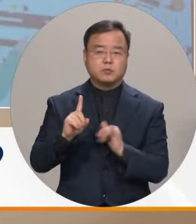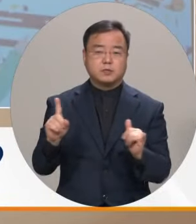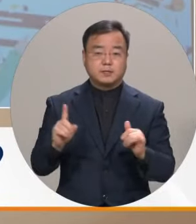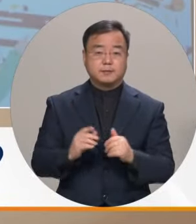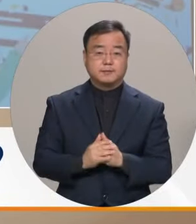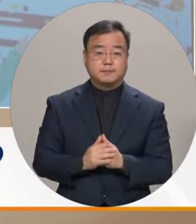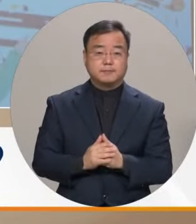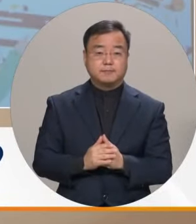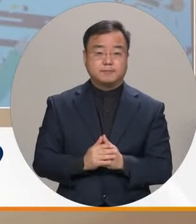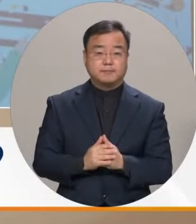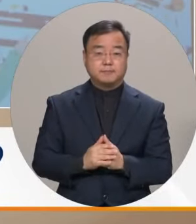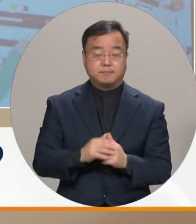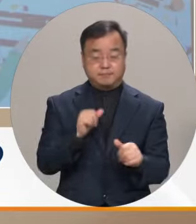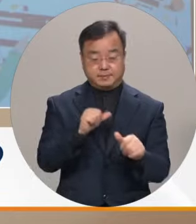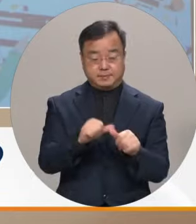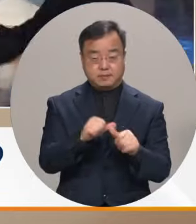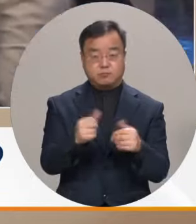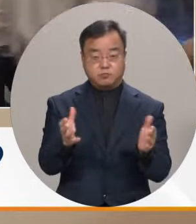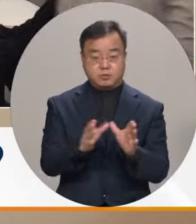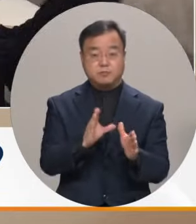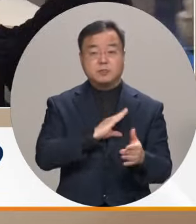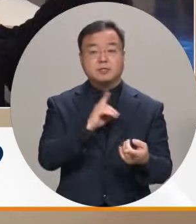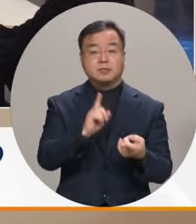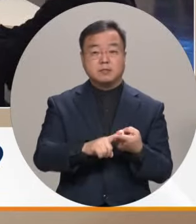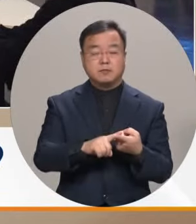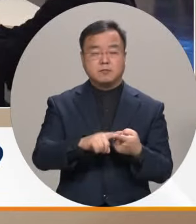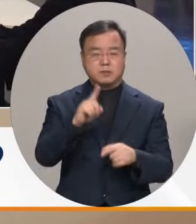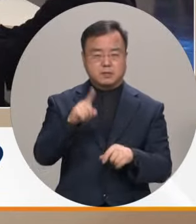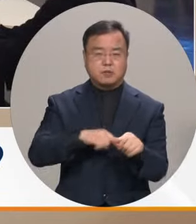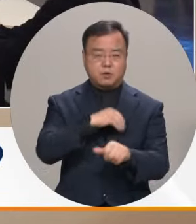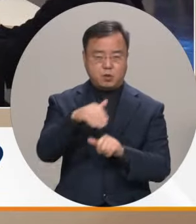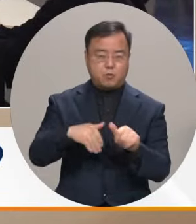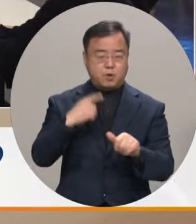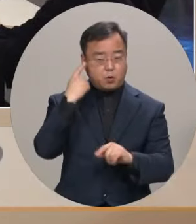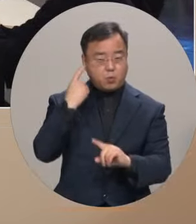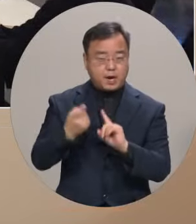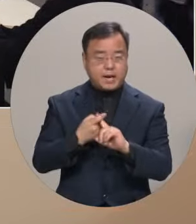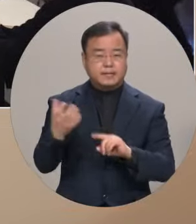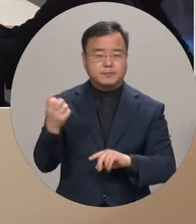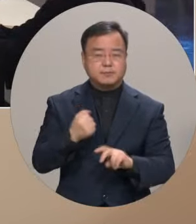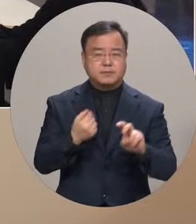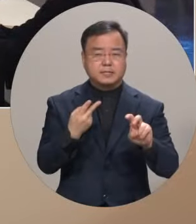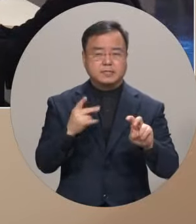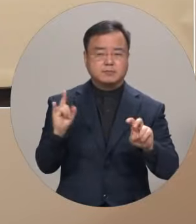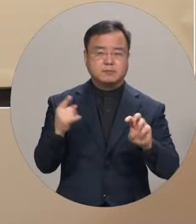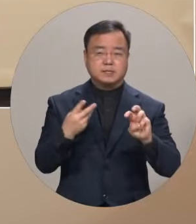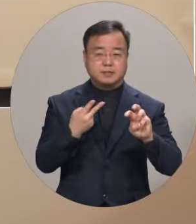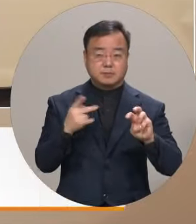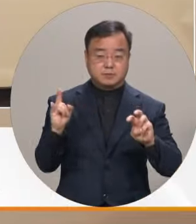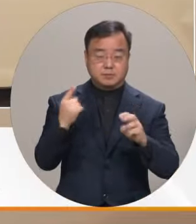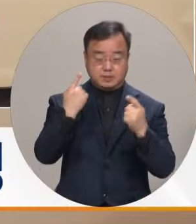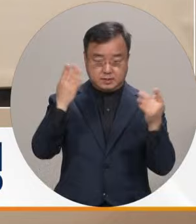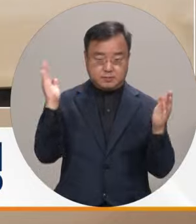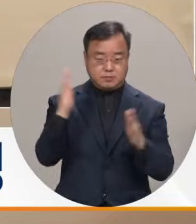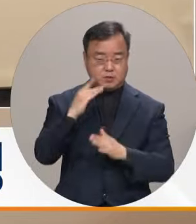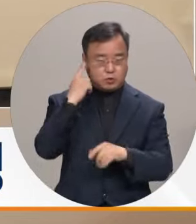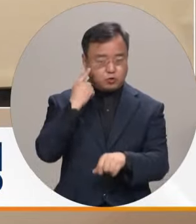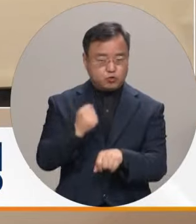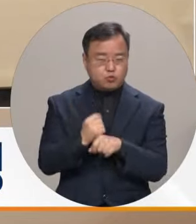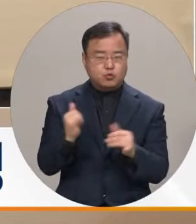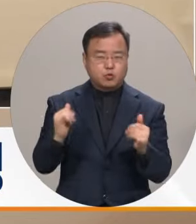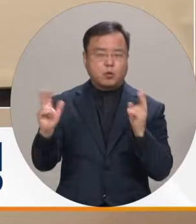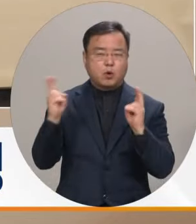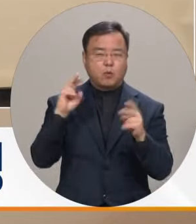2030 자문단 1은 그대로 환경에 관심 있는 20에서 30대의 대학생 환경 관련 연구원 기업